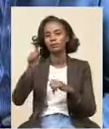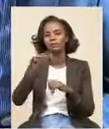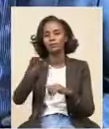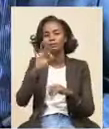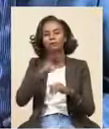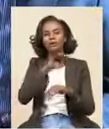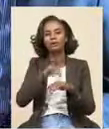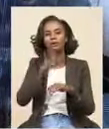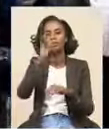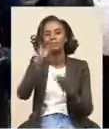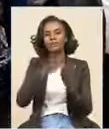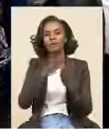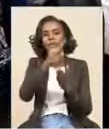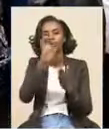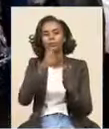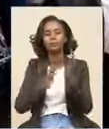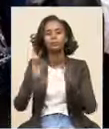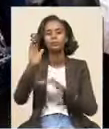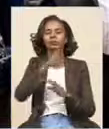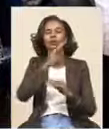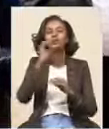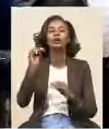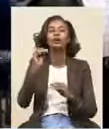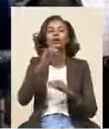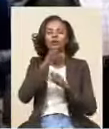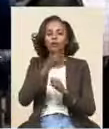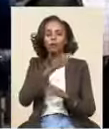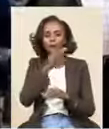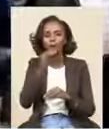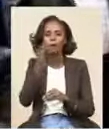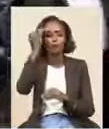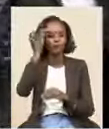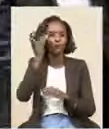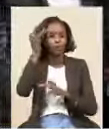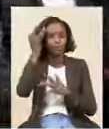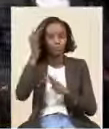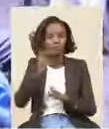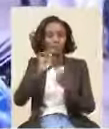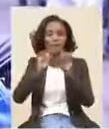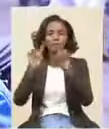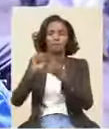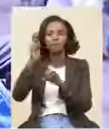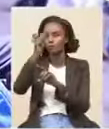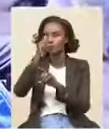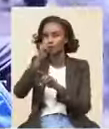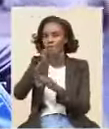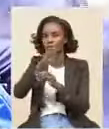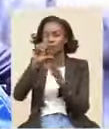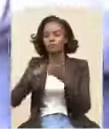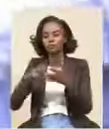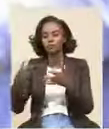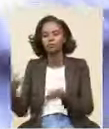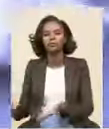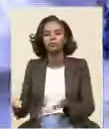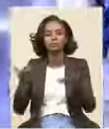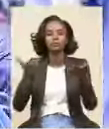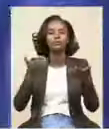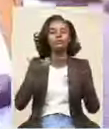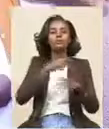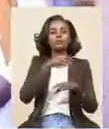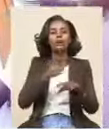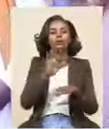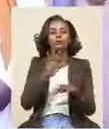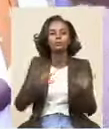ማዕከሉ ከ7500 በላይ አረጋውያንንና የአእምሮ ህሙማንን ከተለያዩ የኢትዮጵያ ክልሎች ከወደቁበት አንስቶ